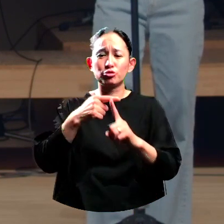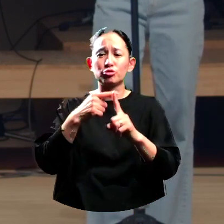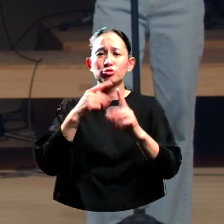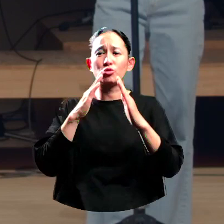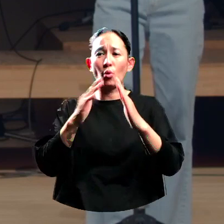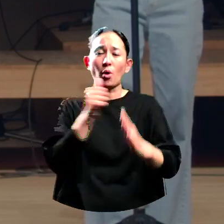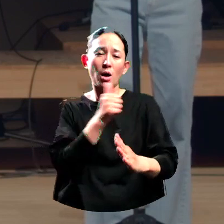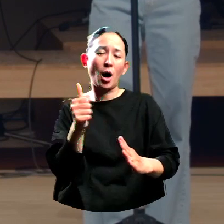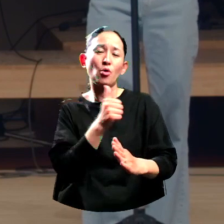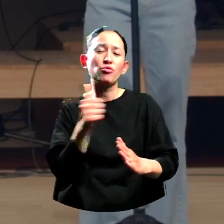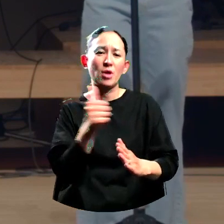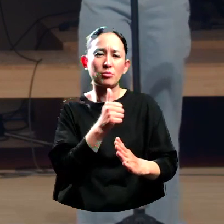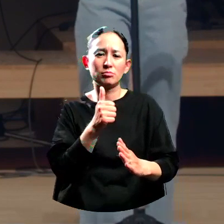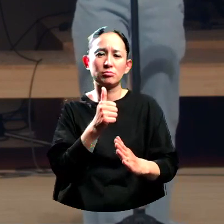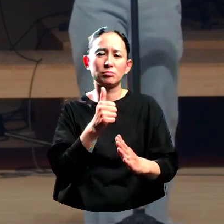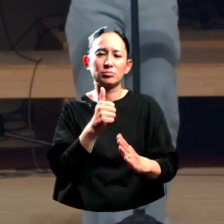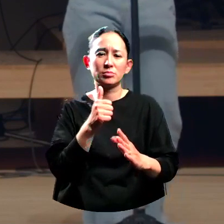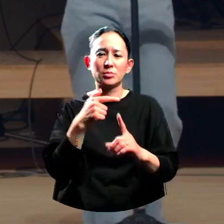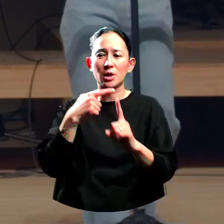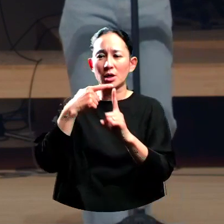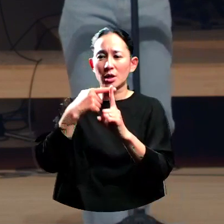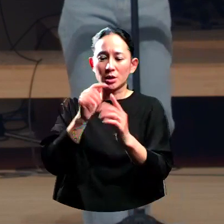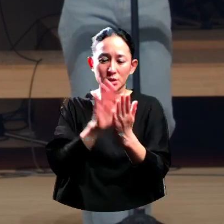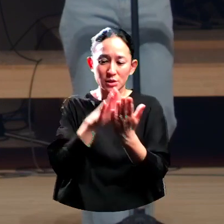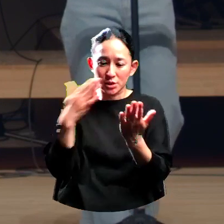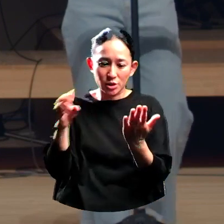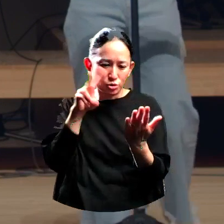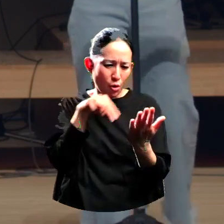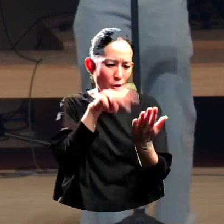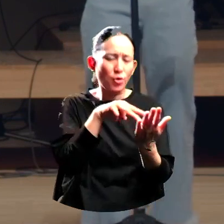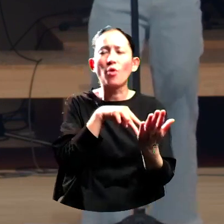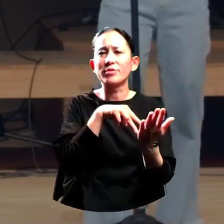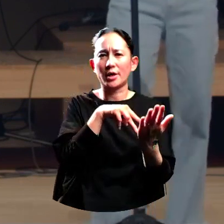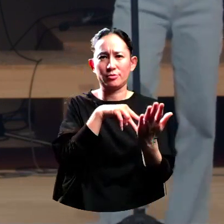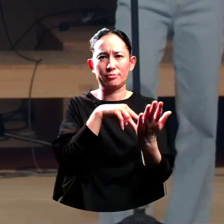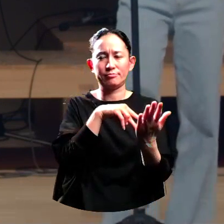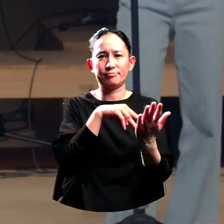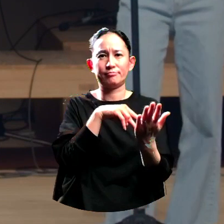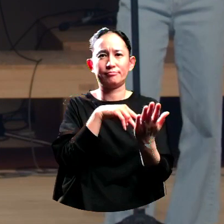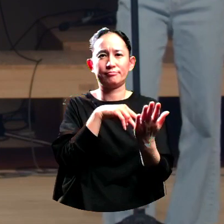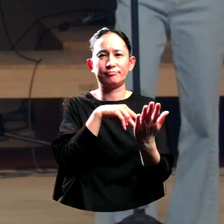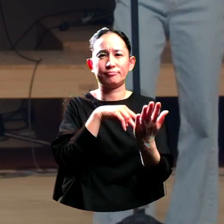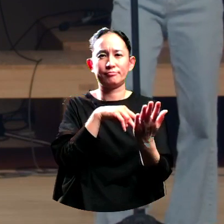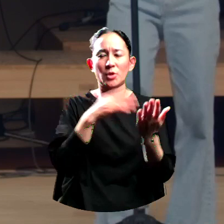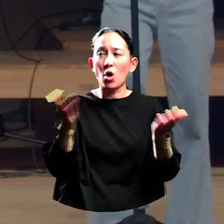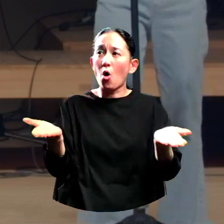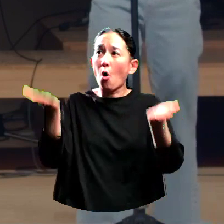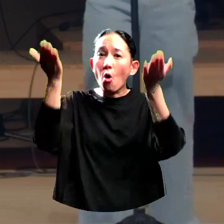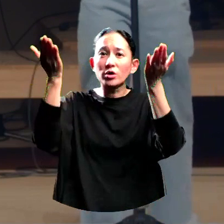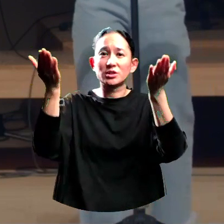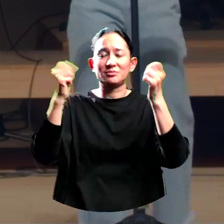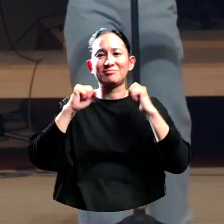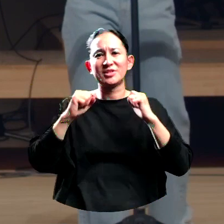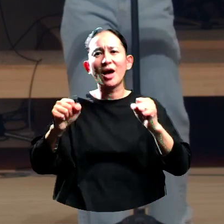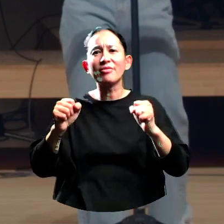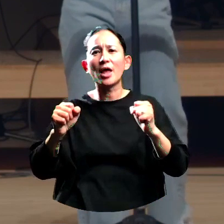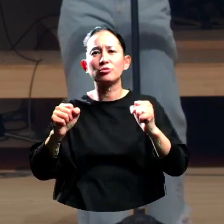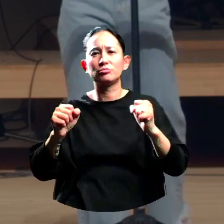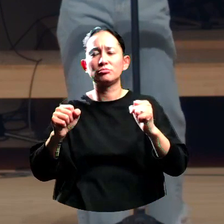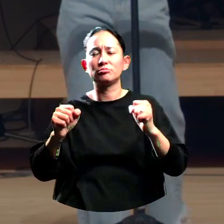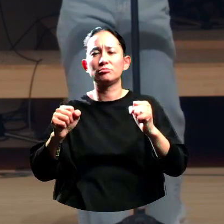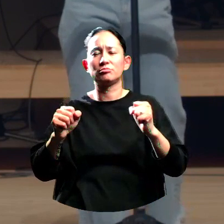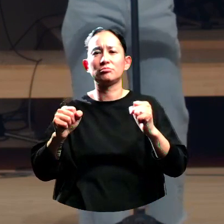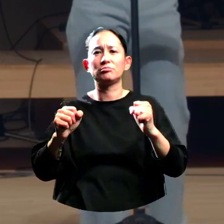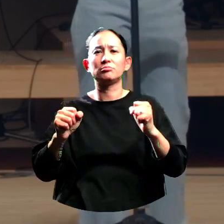のに。 Even when we come to church every week, read our Bibles every day. 奉仕だって、ミニストリーだってしてるのに。 And we